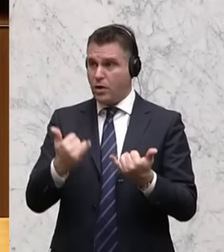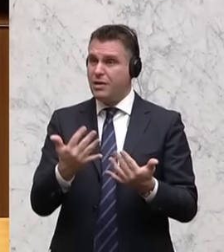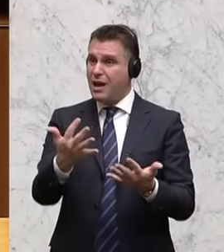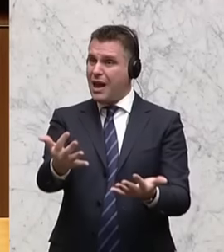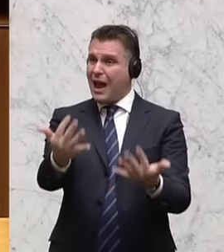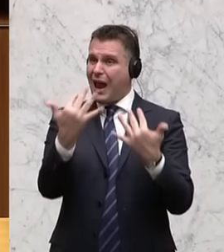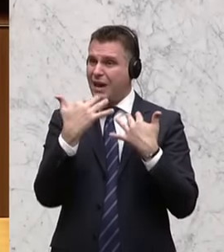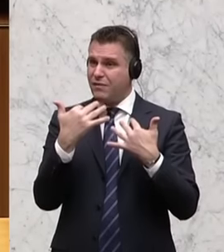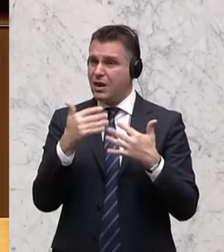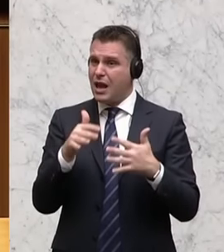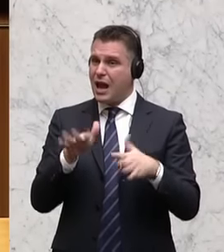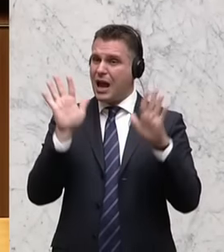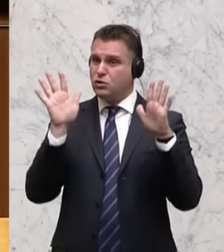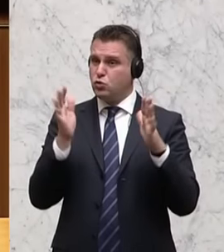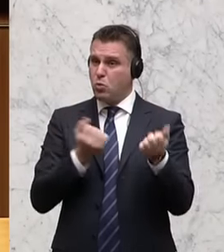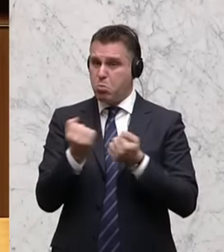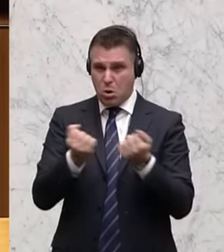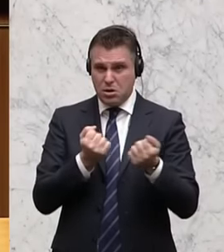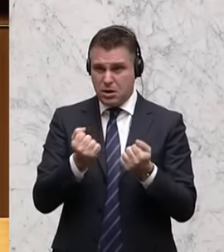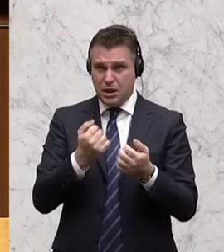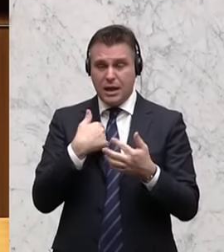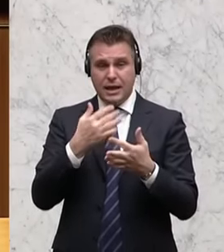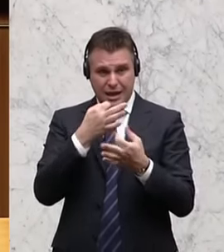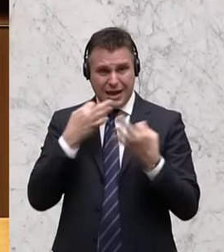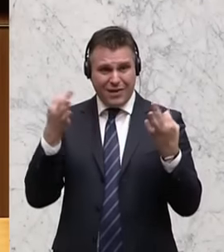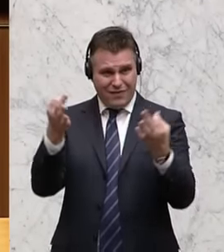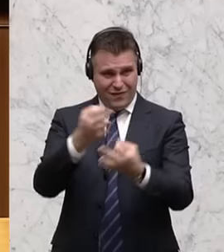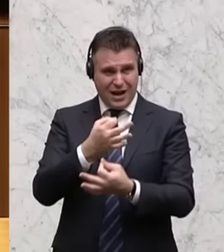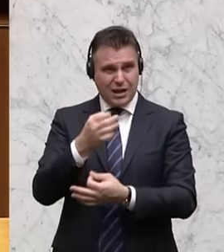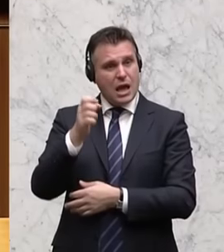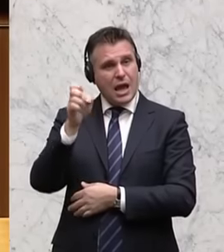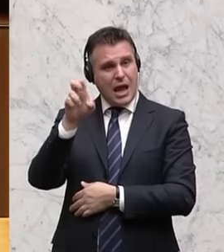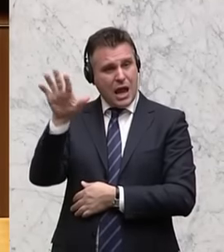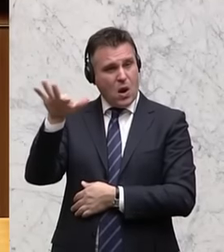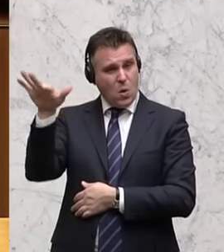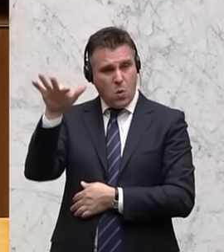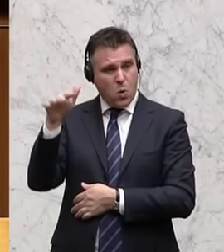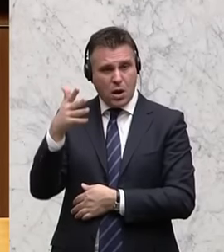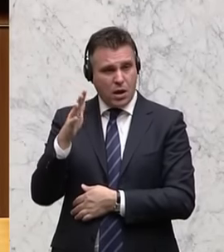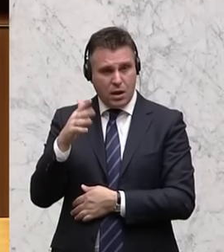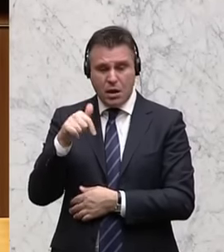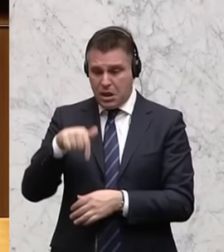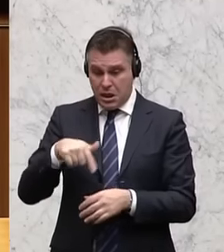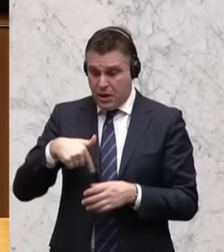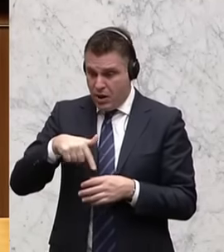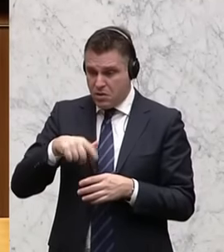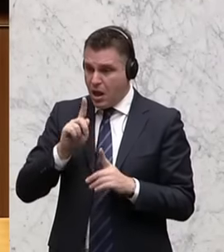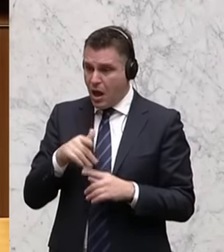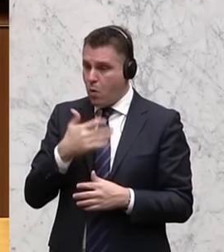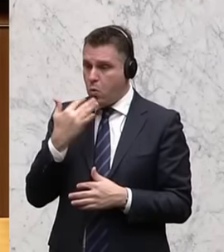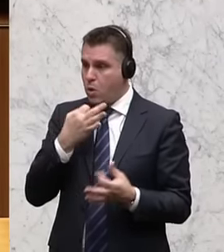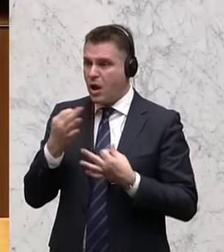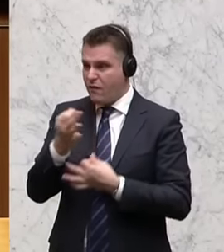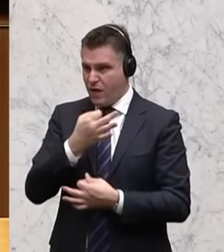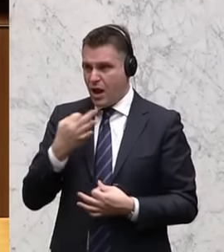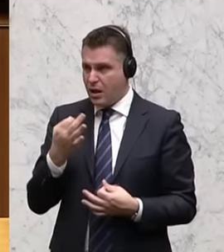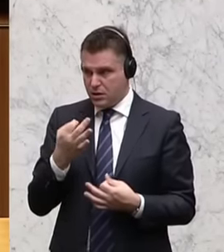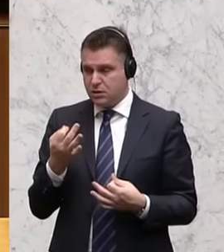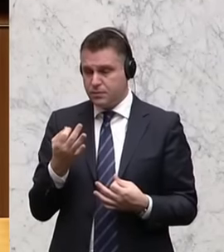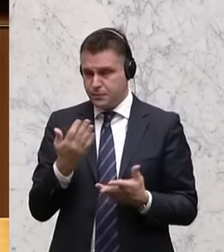und Asylpolitik absegnen lassen? Auf europäischer Ebene, was da geschieht, sicher nicht. Wir haben es uns auch auf nationaler Ebene nicht absegnen lassen. Ich